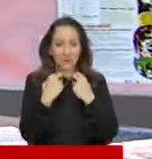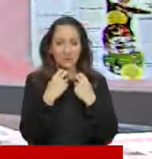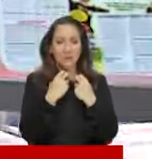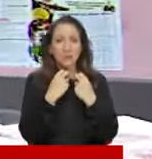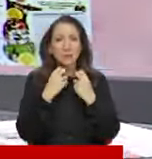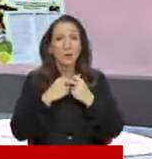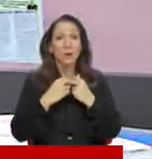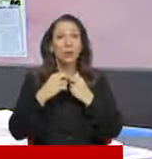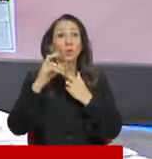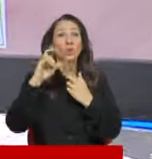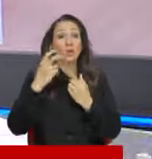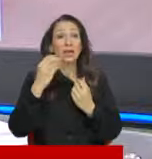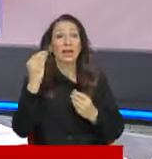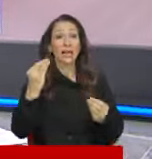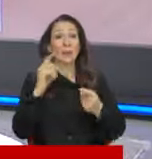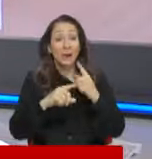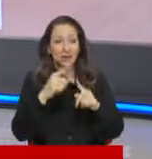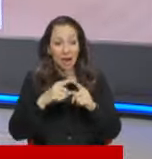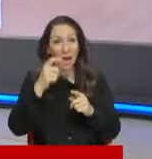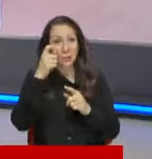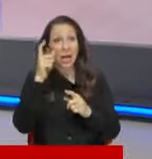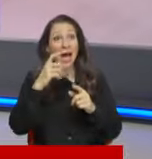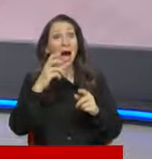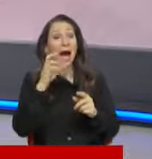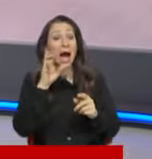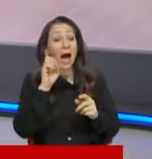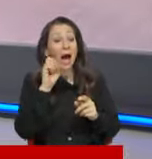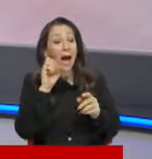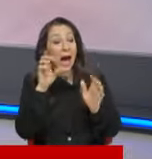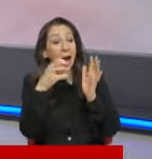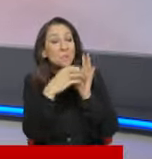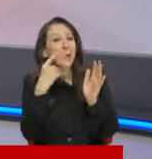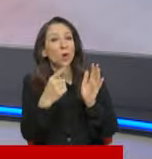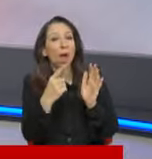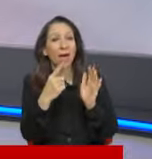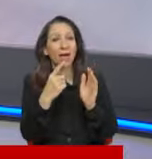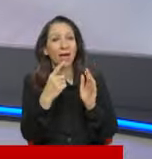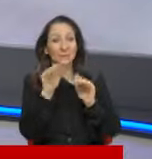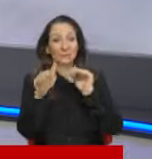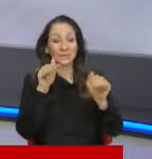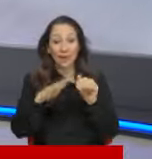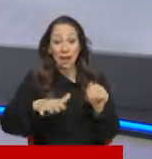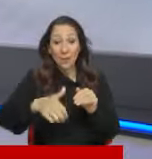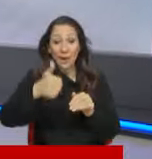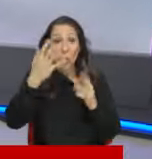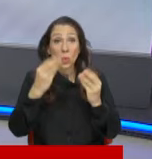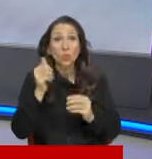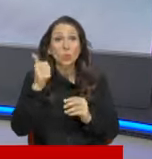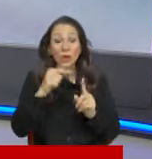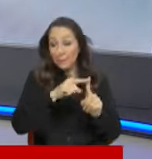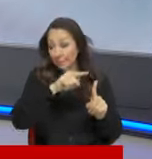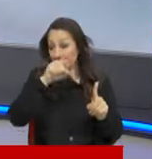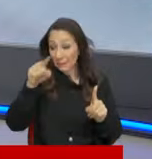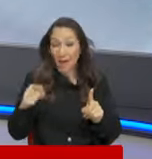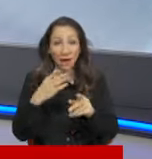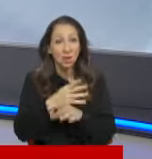güneşe Çağrı özel iyi partililere amblem üzerinden göndermede bulundu şimdiye kadar yani genel başkan olduğu günden beri